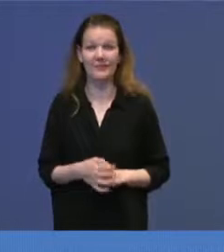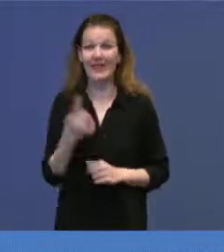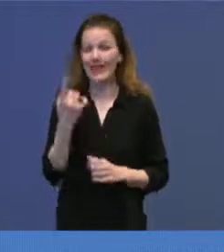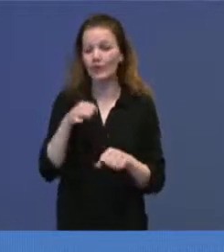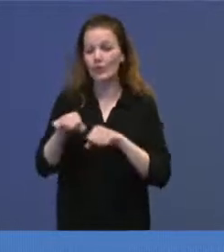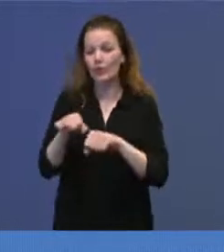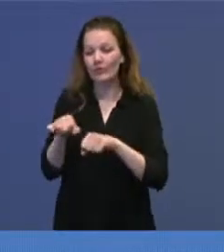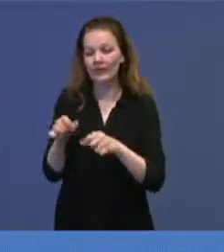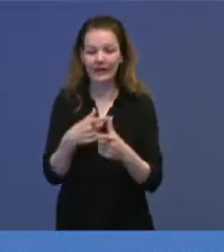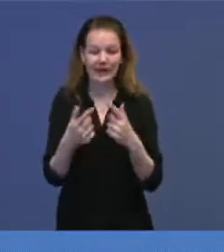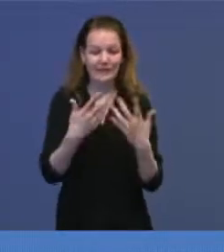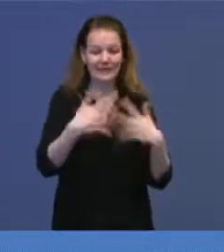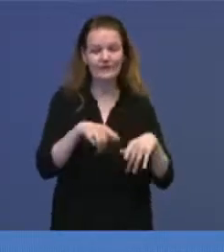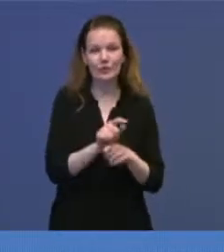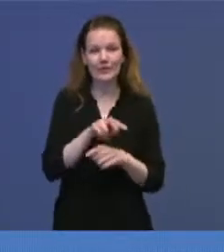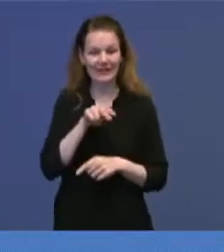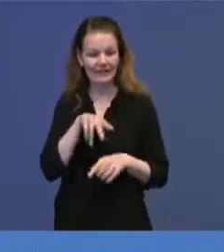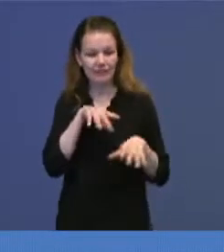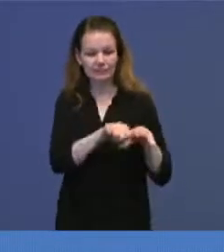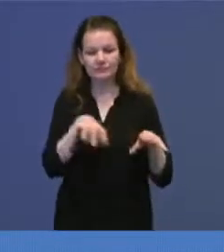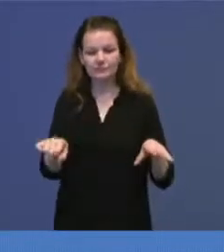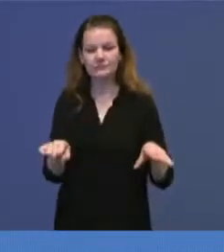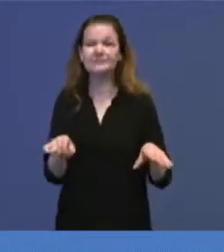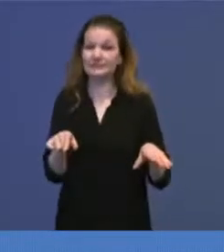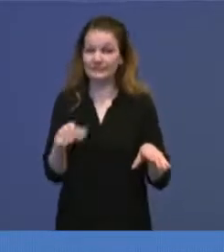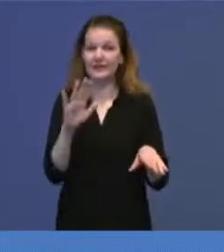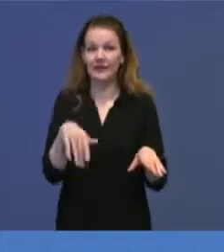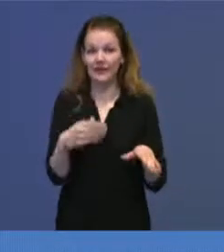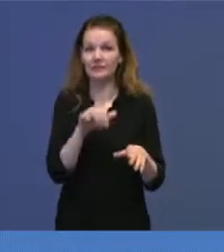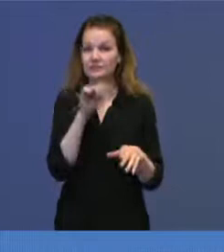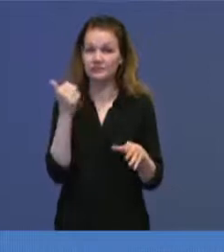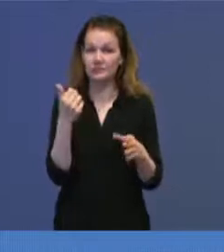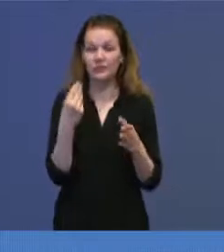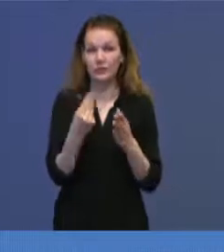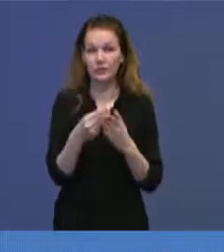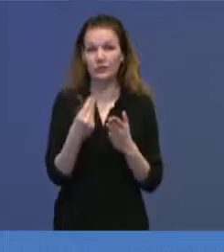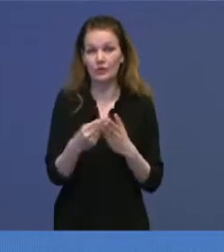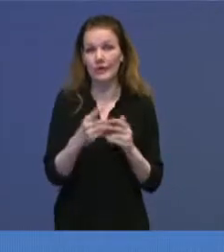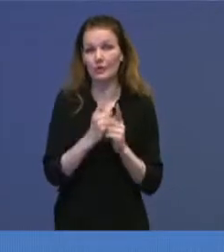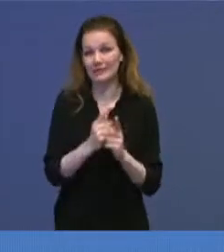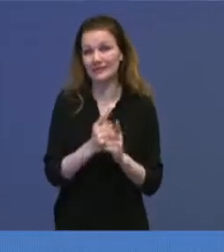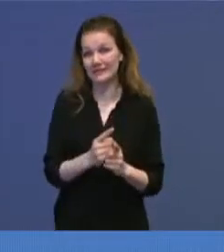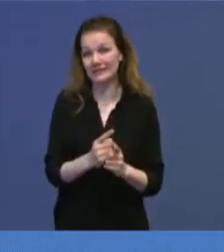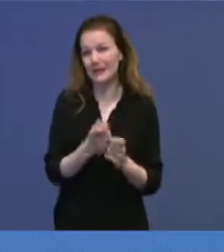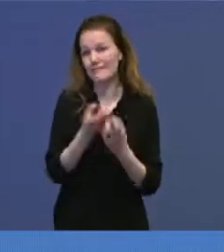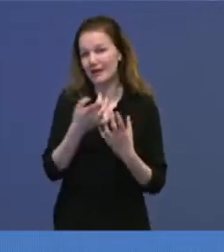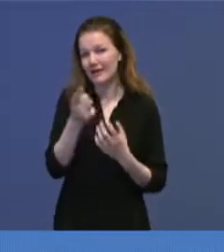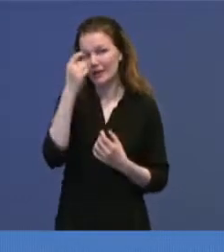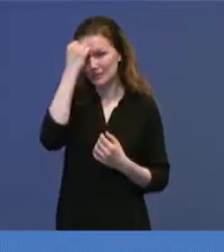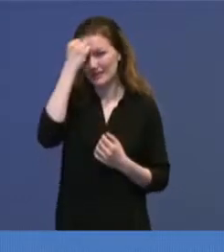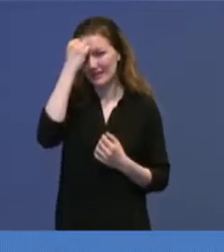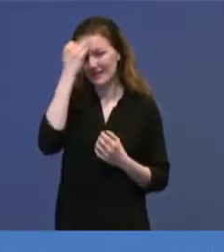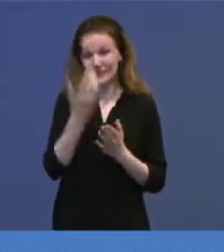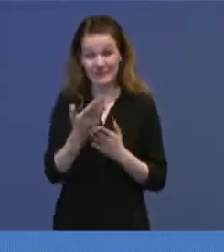kommune eller mot en bedrift kan få meget store og kostbare konsekvenser. Jeg vil tro det er mange som husker angrepene på